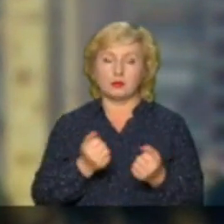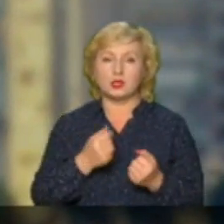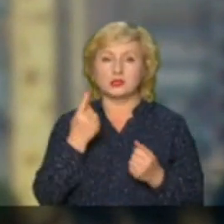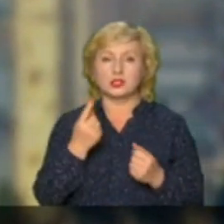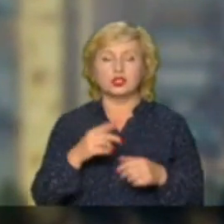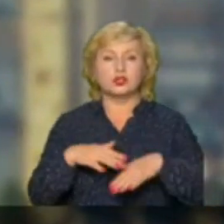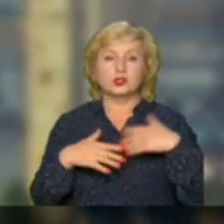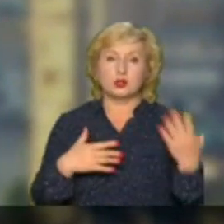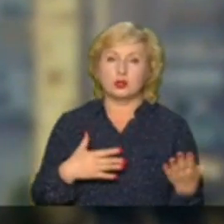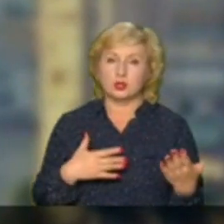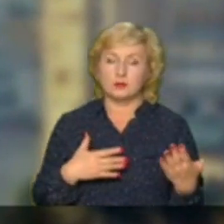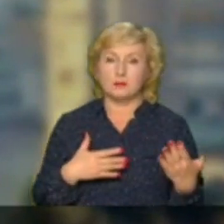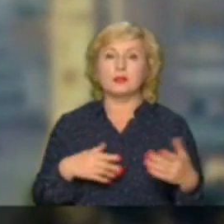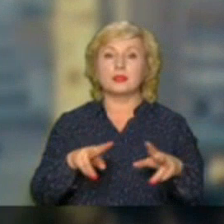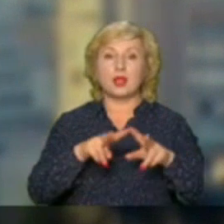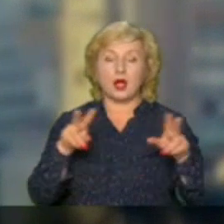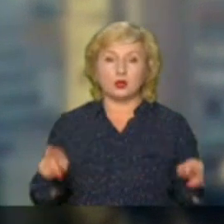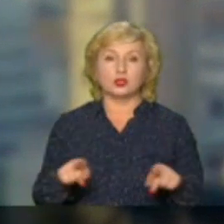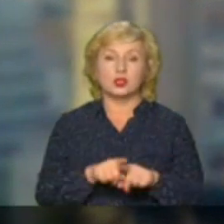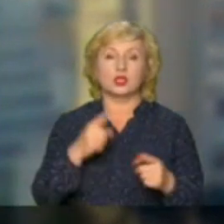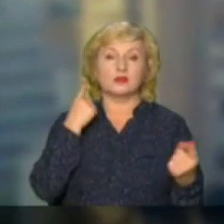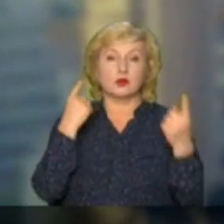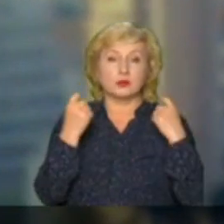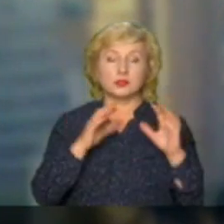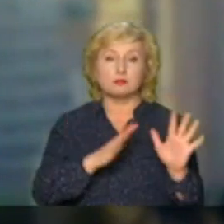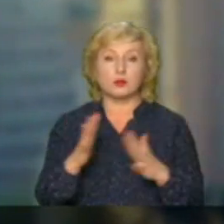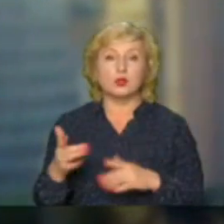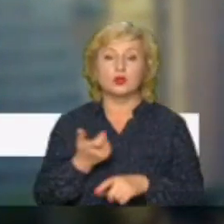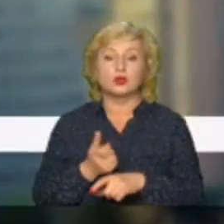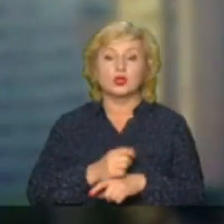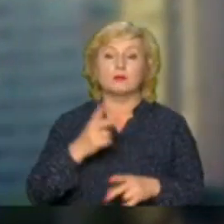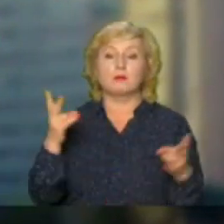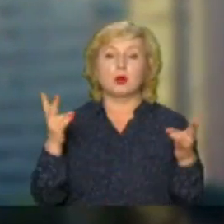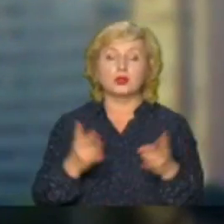сторони, також такі інформаційні моменти, вони дуже потрібні, дуже